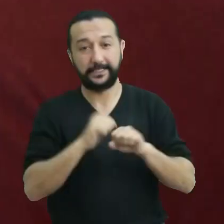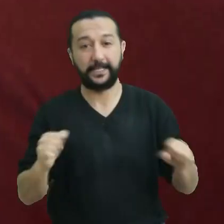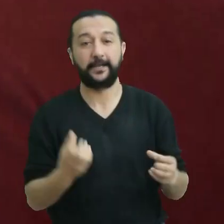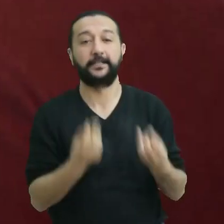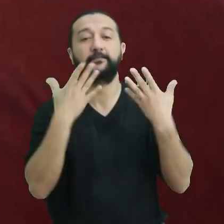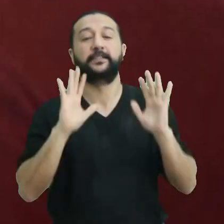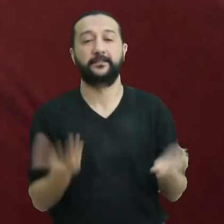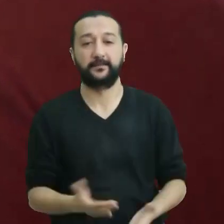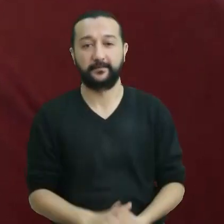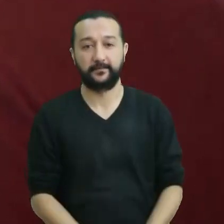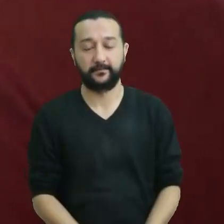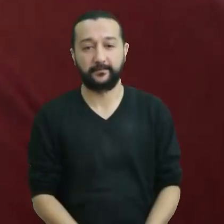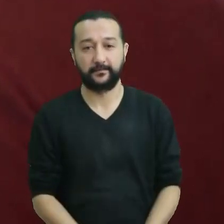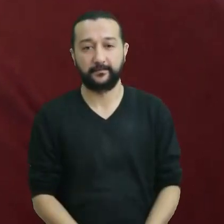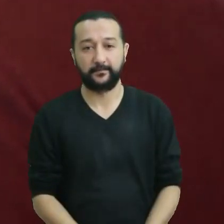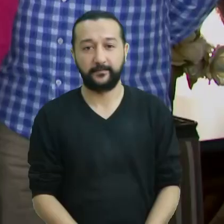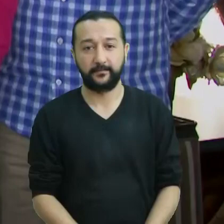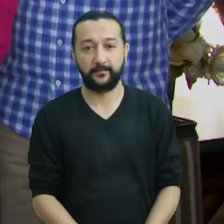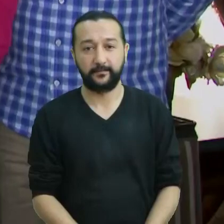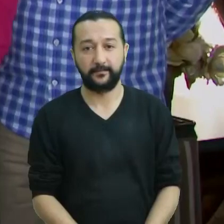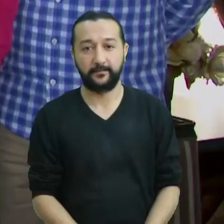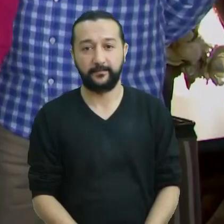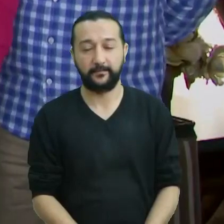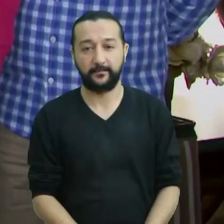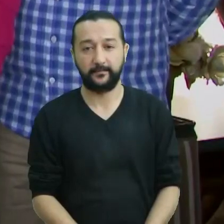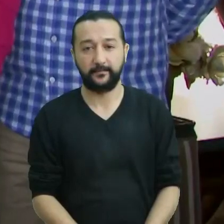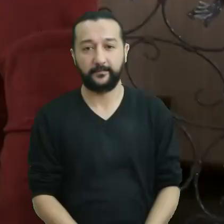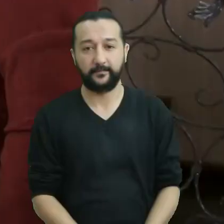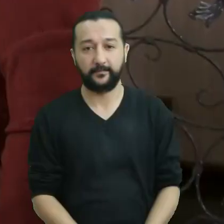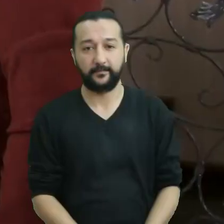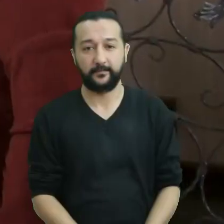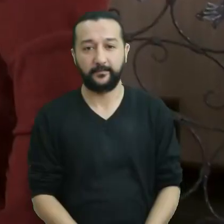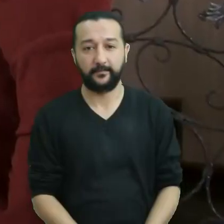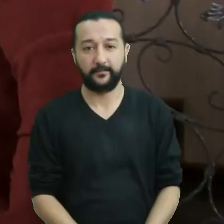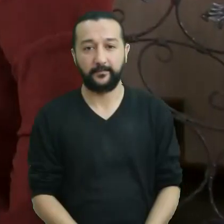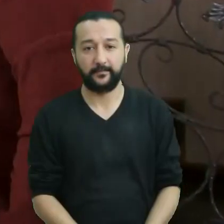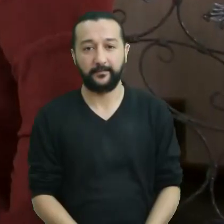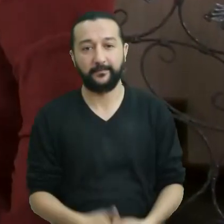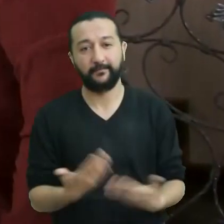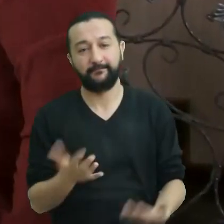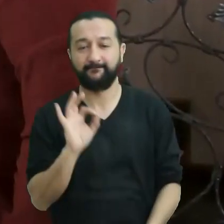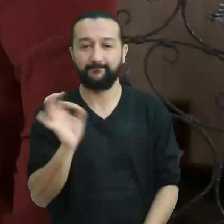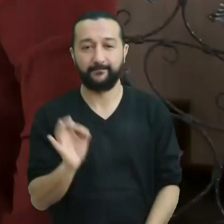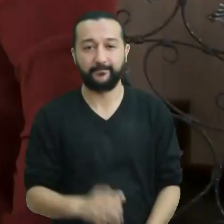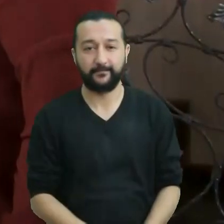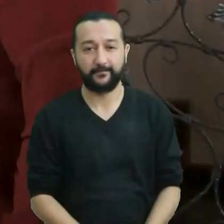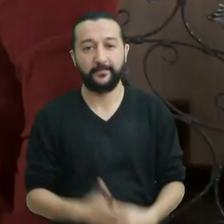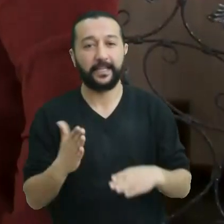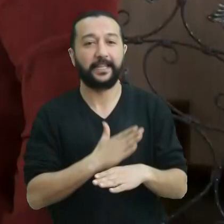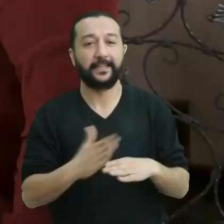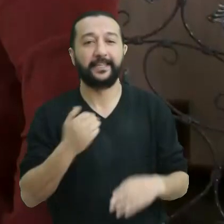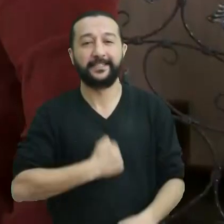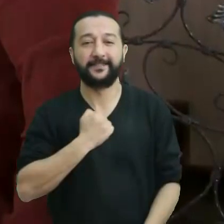gelmesin. Serpil yumuşadı hemen. Kızlar da en az Serpil kadar etkilenmişler Kemal'in söylediklerinden. Aa.